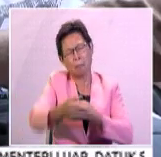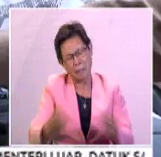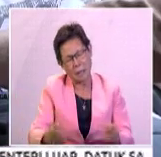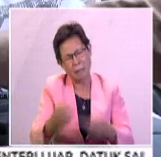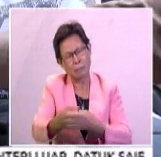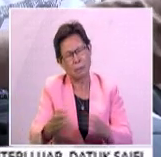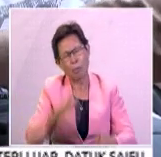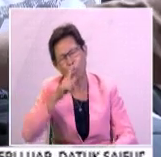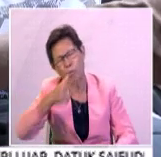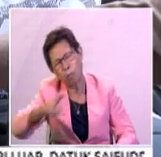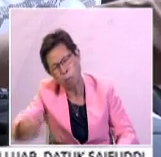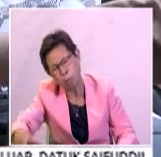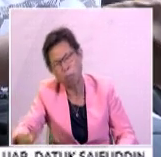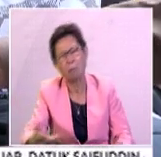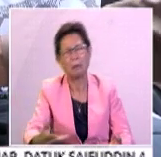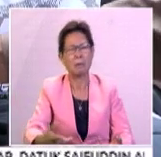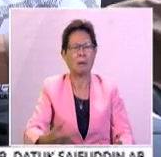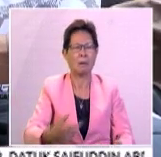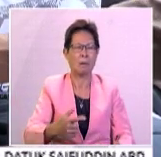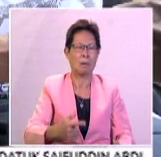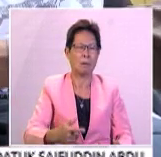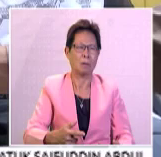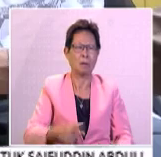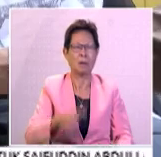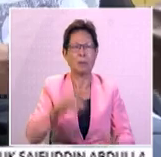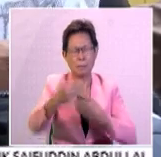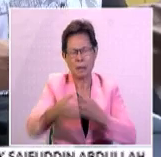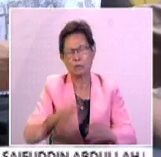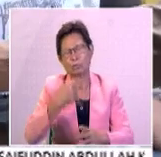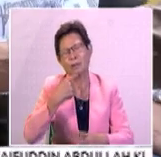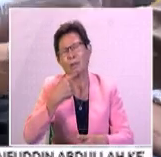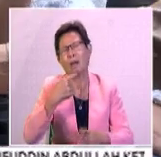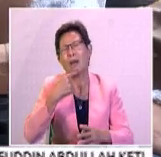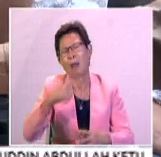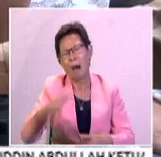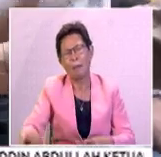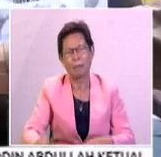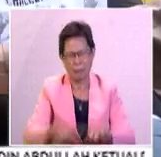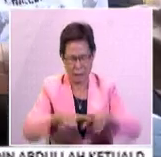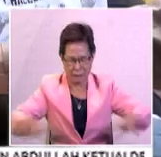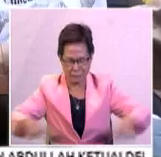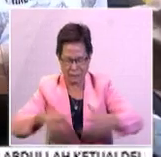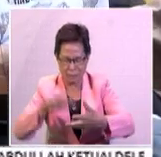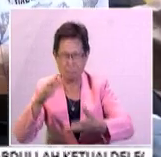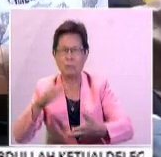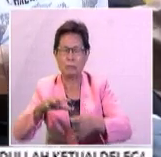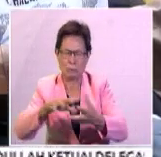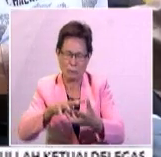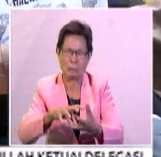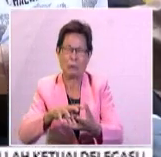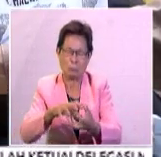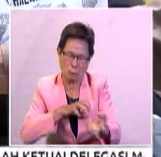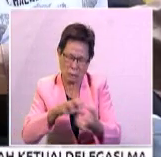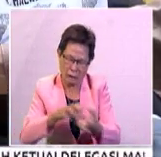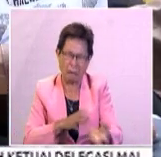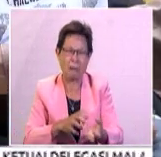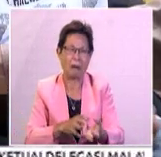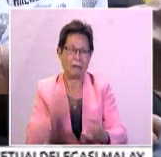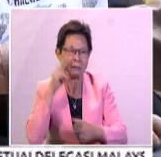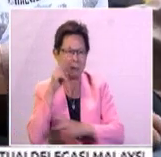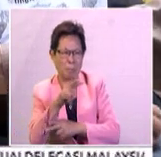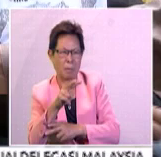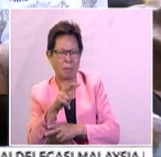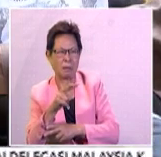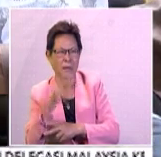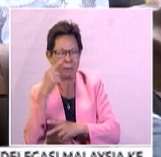dah uzur. Bila ada reput, lantai dah reput lah kan. Bila tu nampak ada boleh nampak boleh